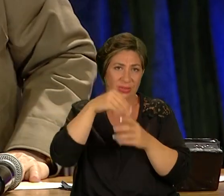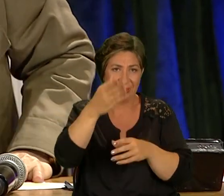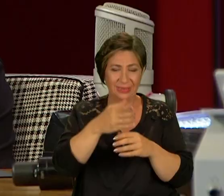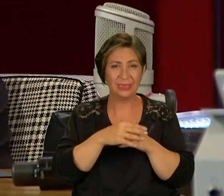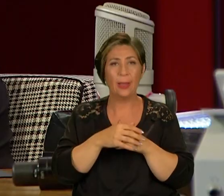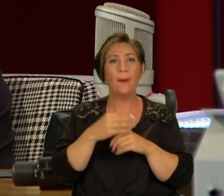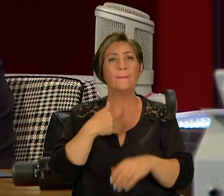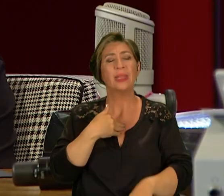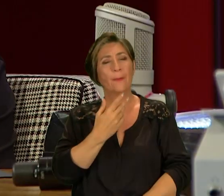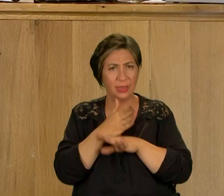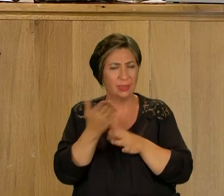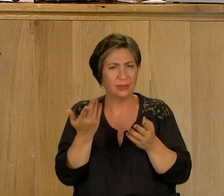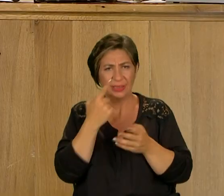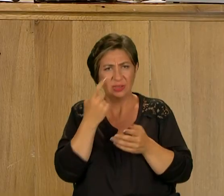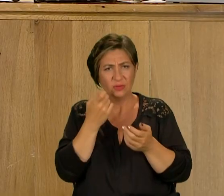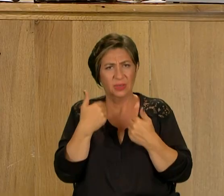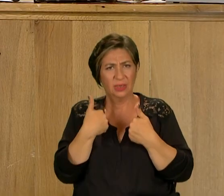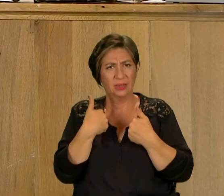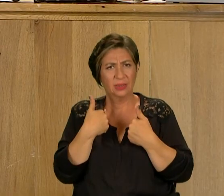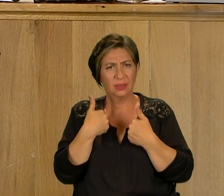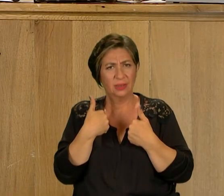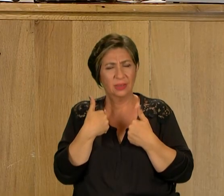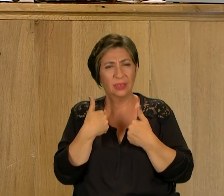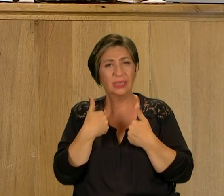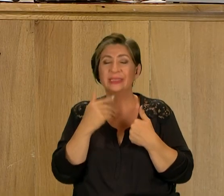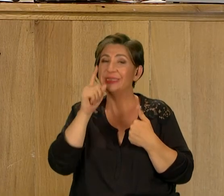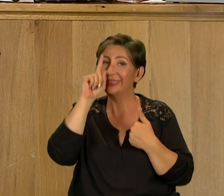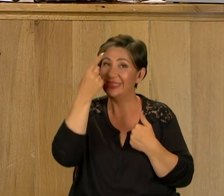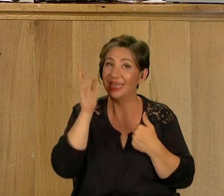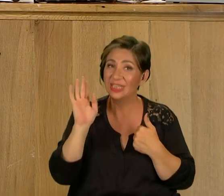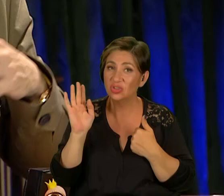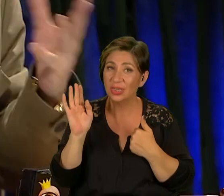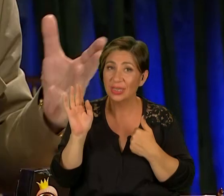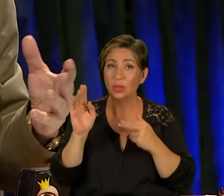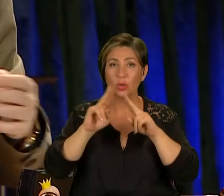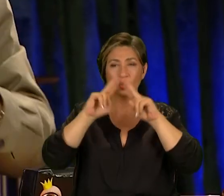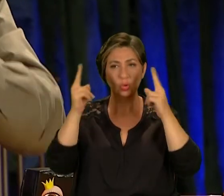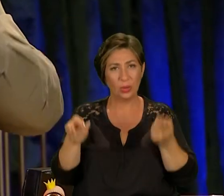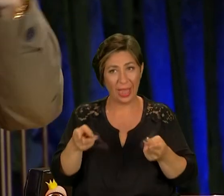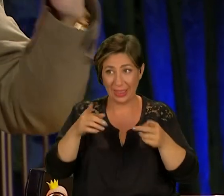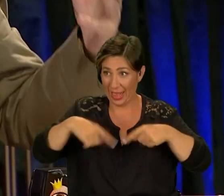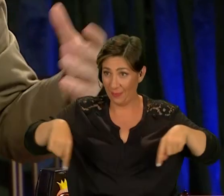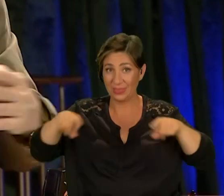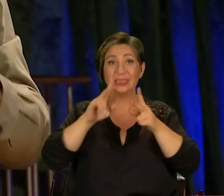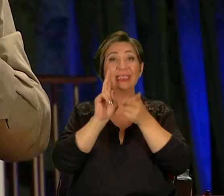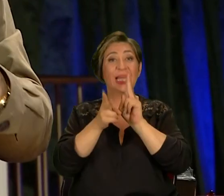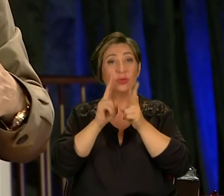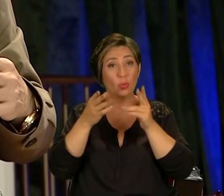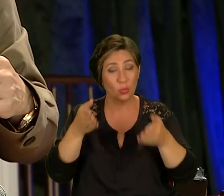Mesela bana bakarsan ne arıyorum bu gösteri dünyasına? Sadece dükkanlarımın,